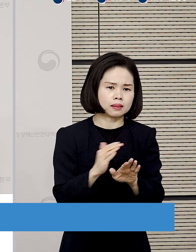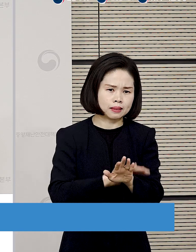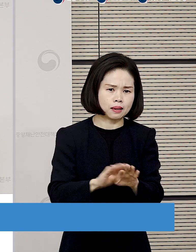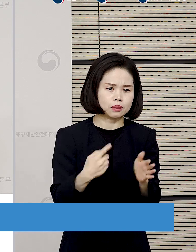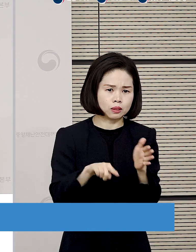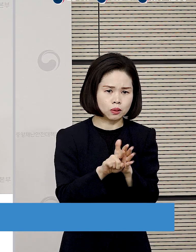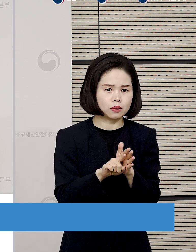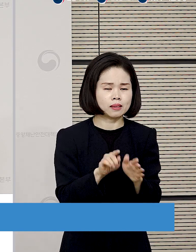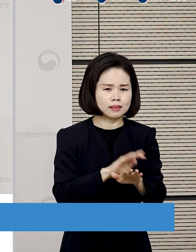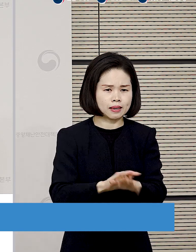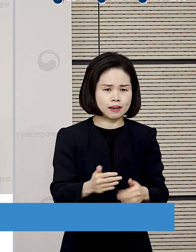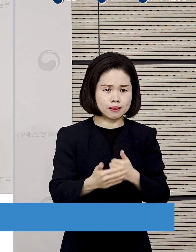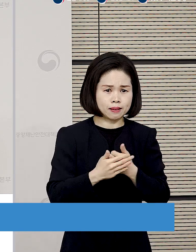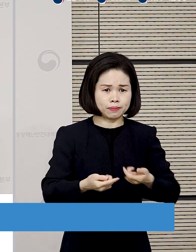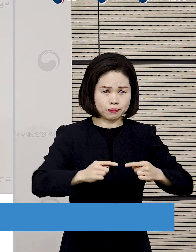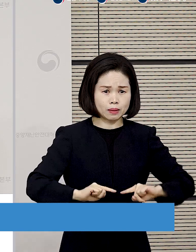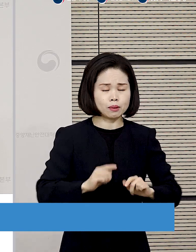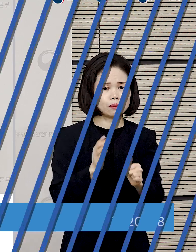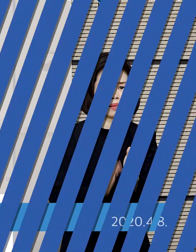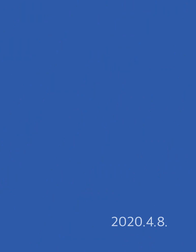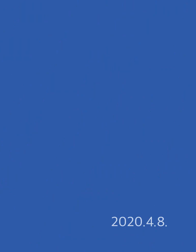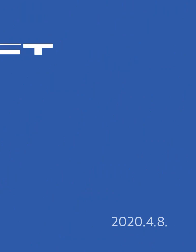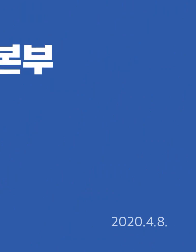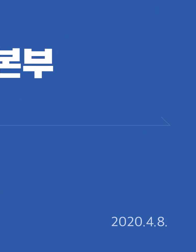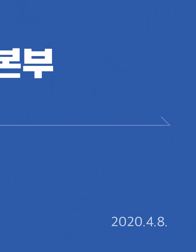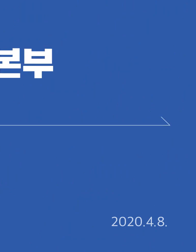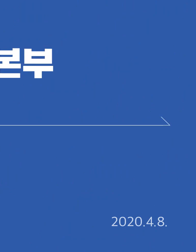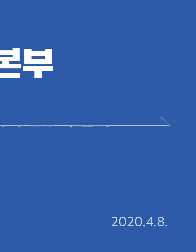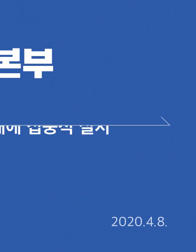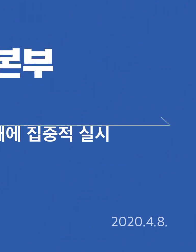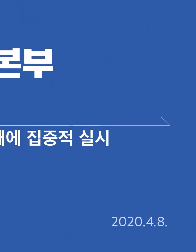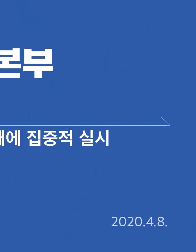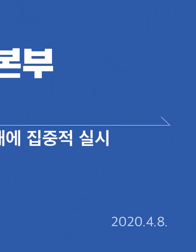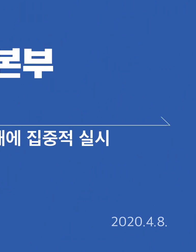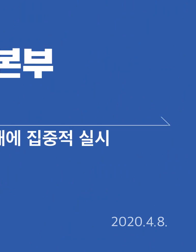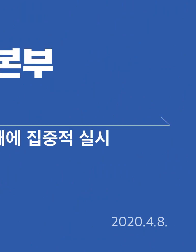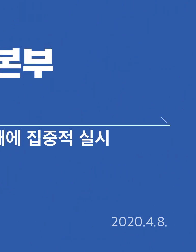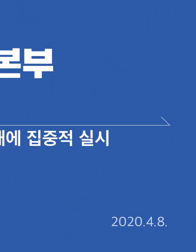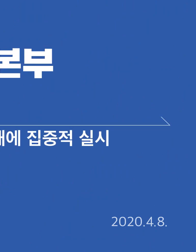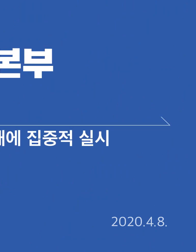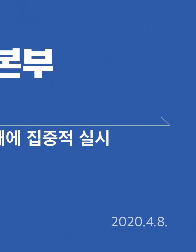함께 막아주시기를 거듭 당부드립니다.